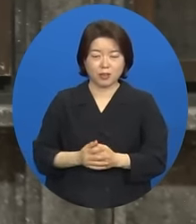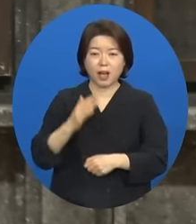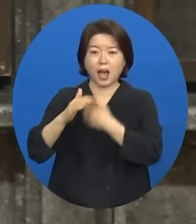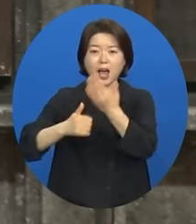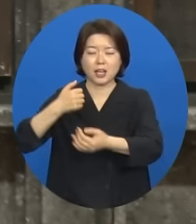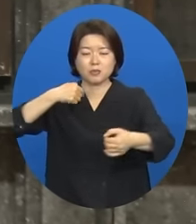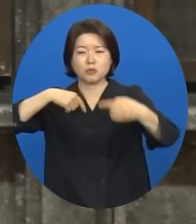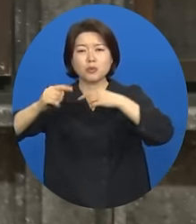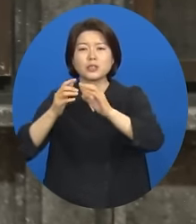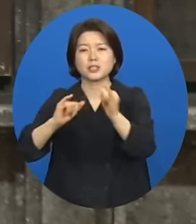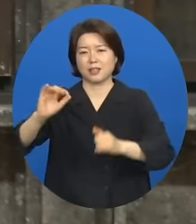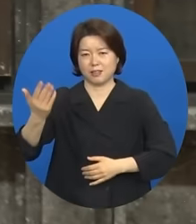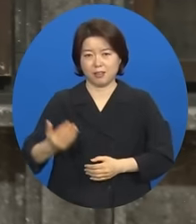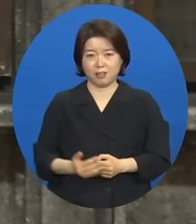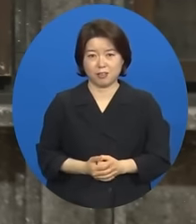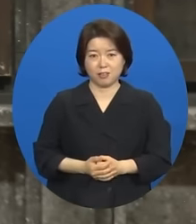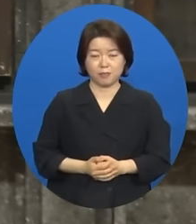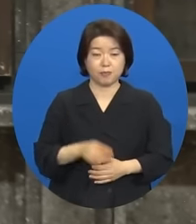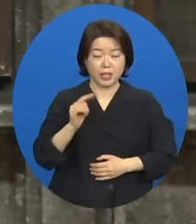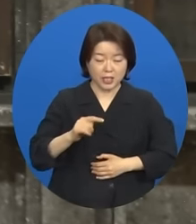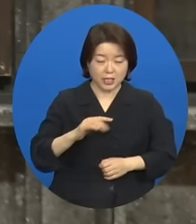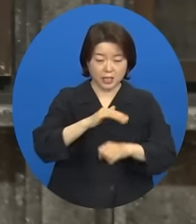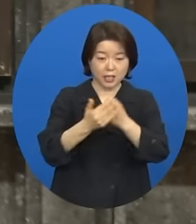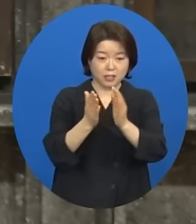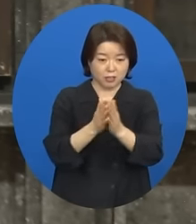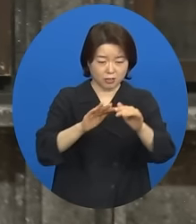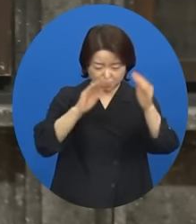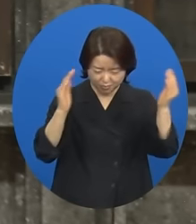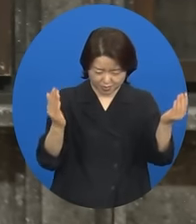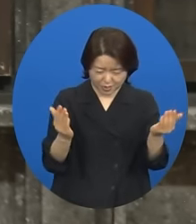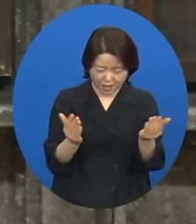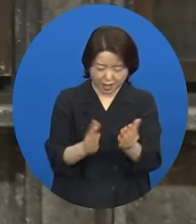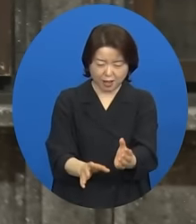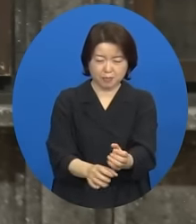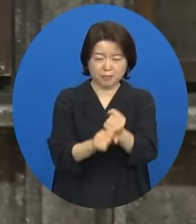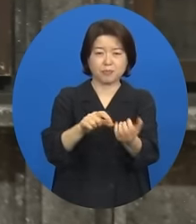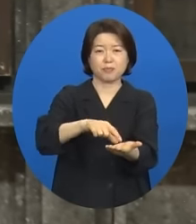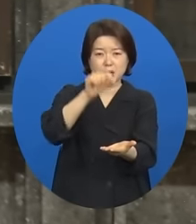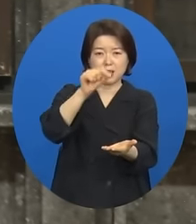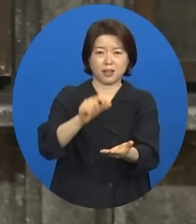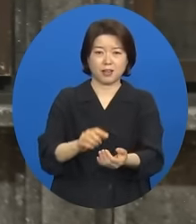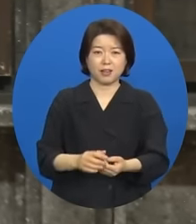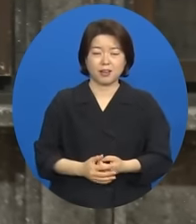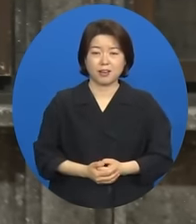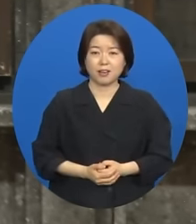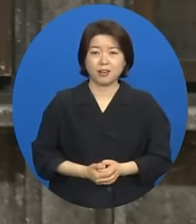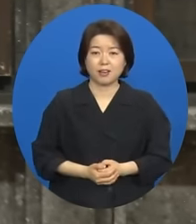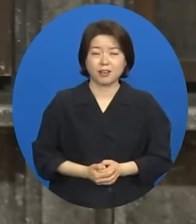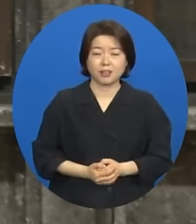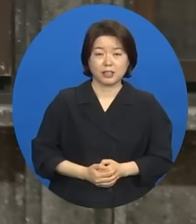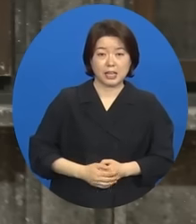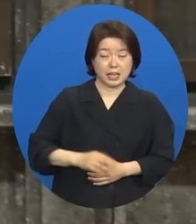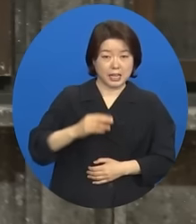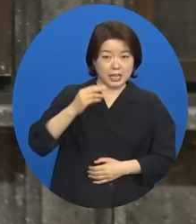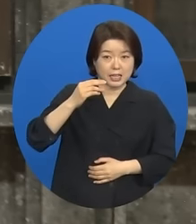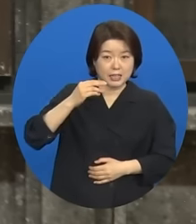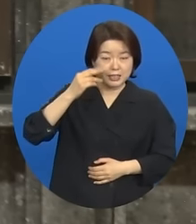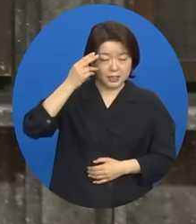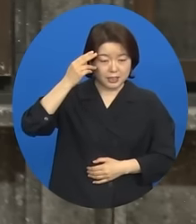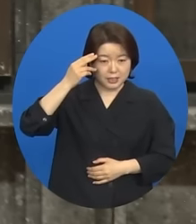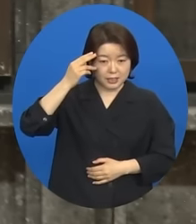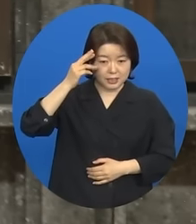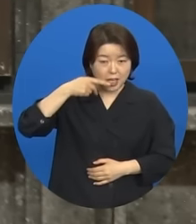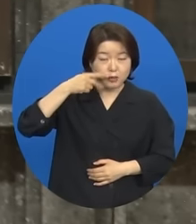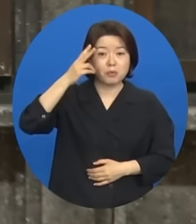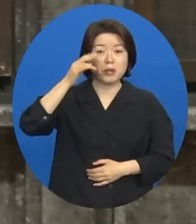됩니다. 여러분 이것이 성경 전반에 흐르는 원리입니다. 어떻게 사도 바울이 사울이 바울이 됐습니까?